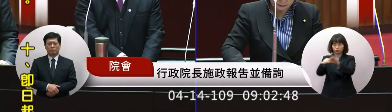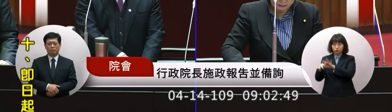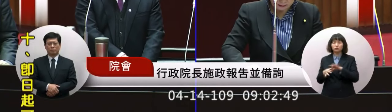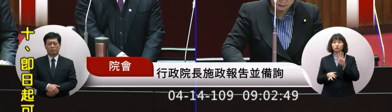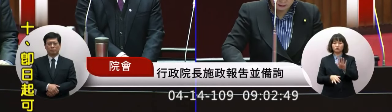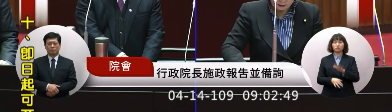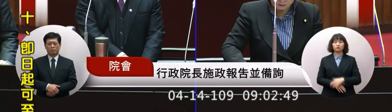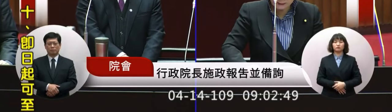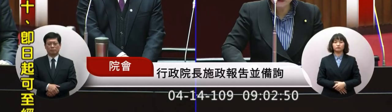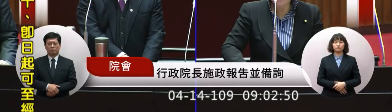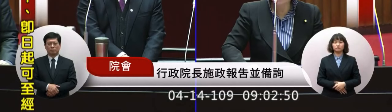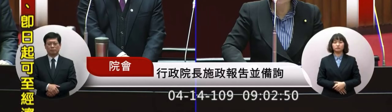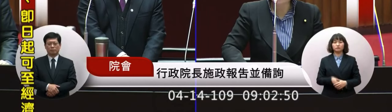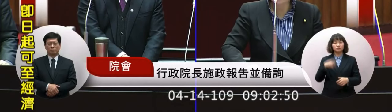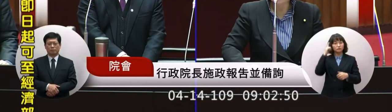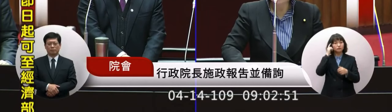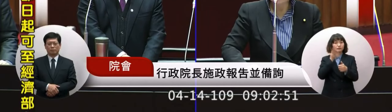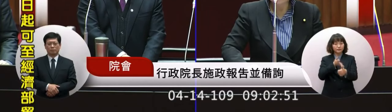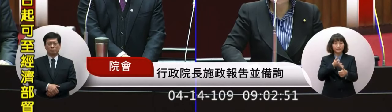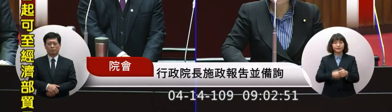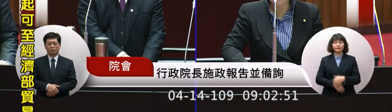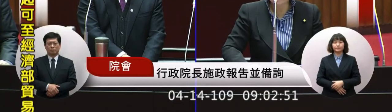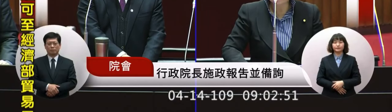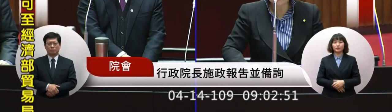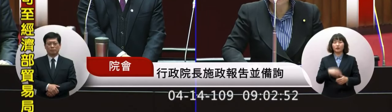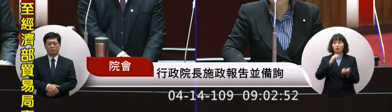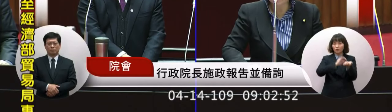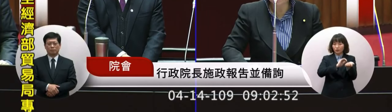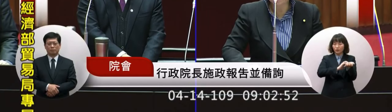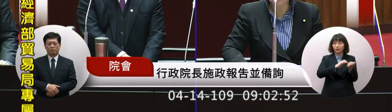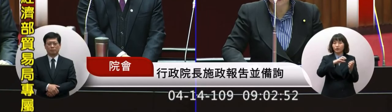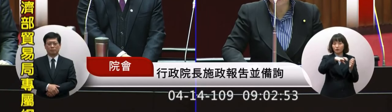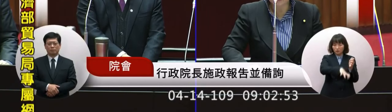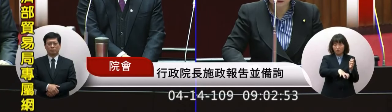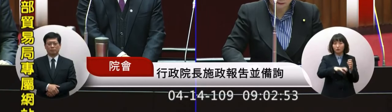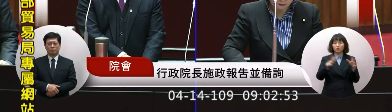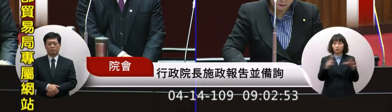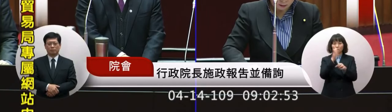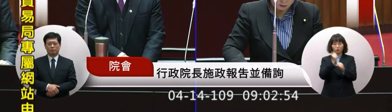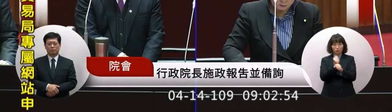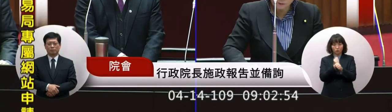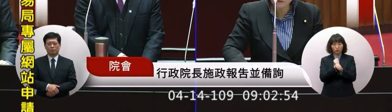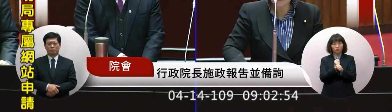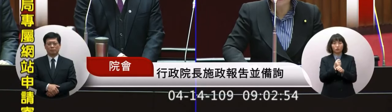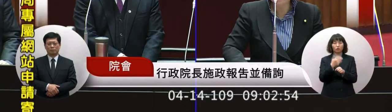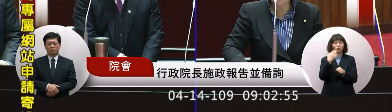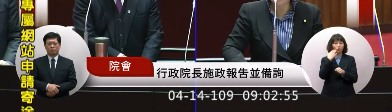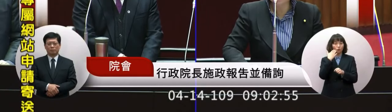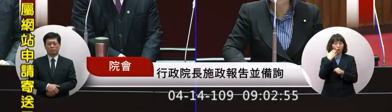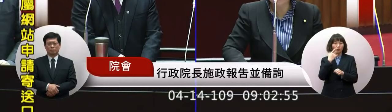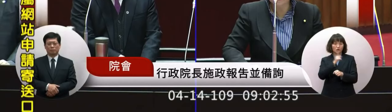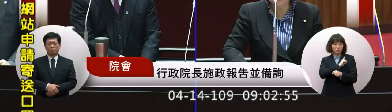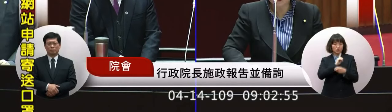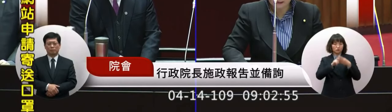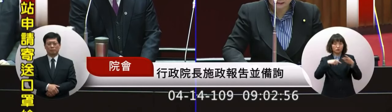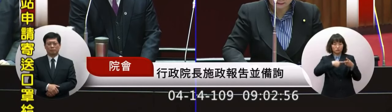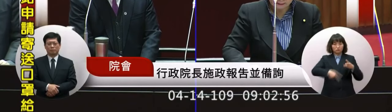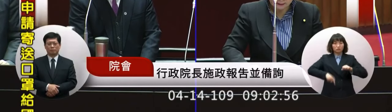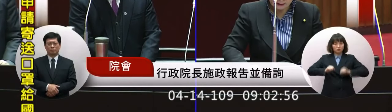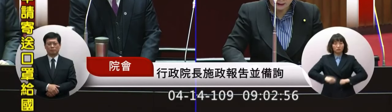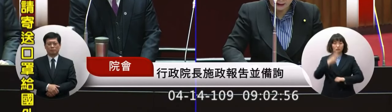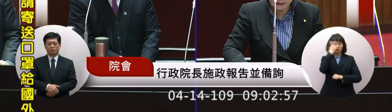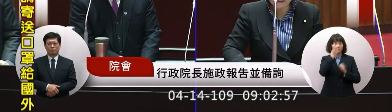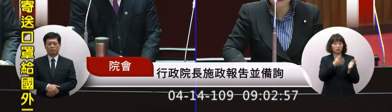的。我想请问院长，医疗机构工作的同事如果自主健康管